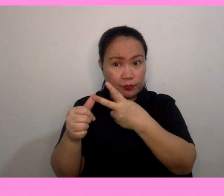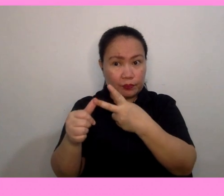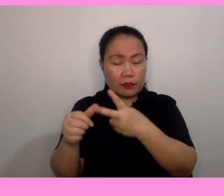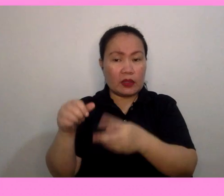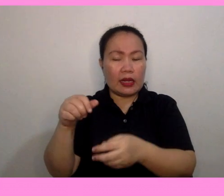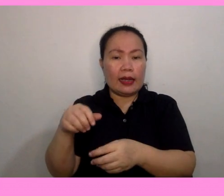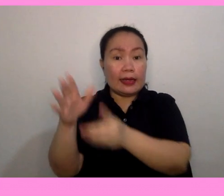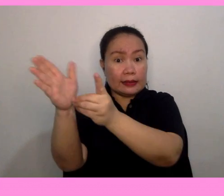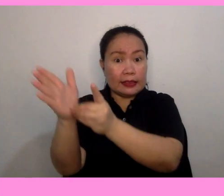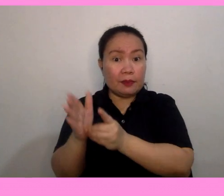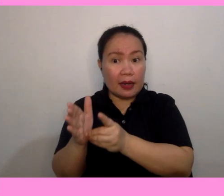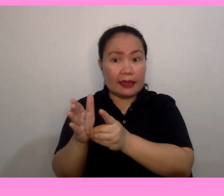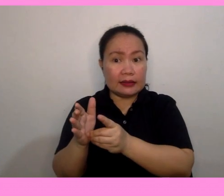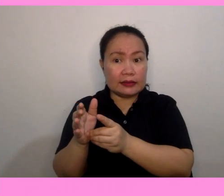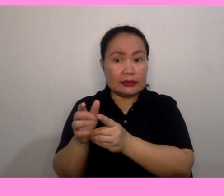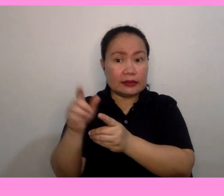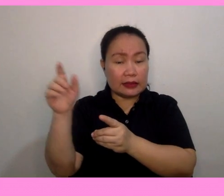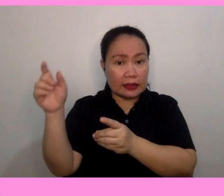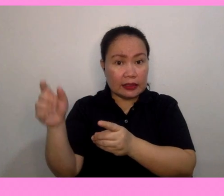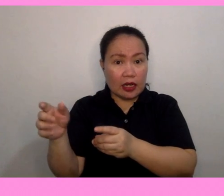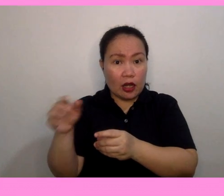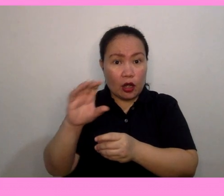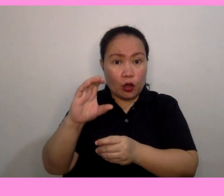Ang demand curve.